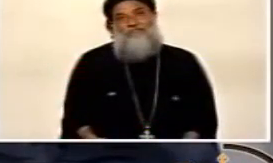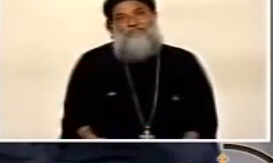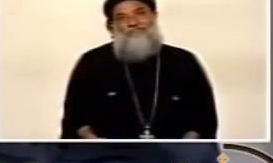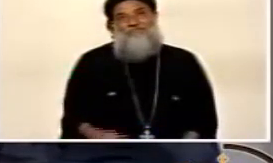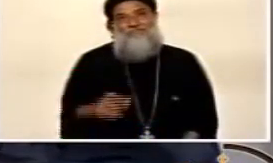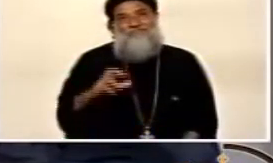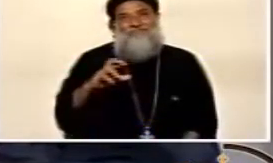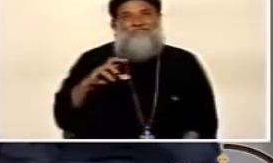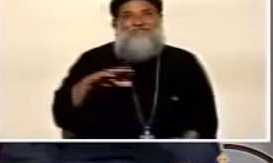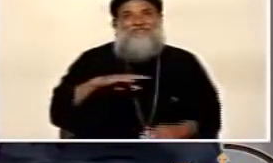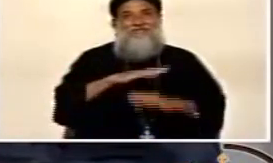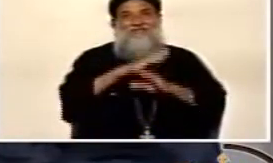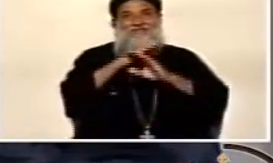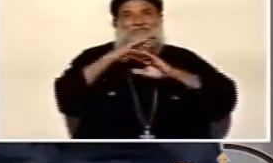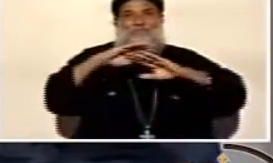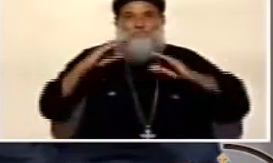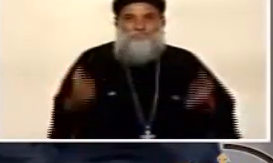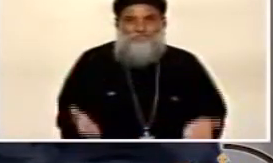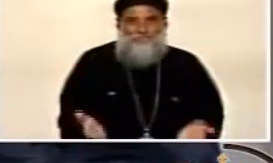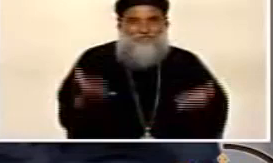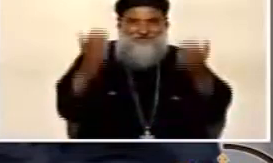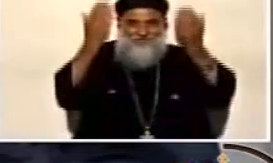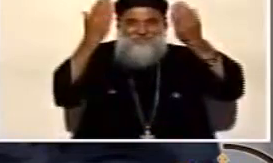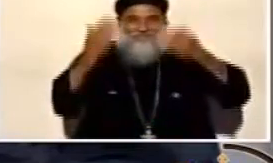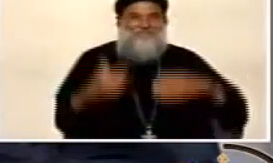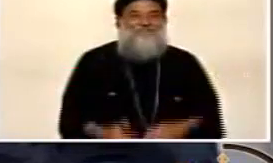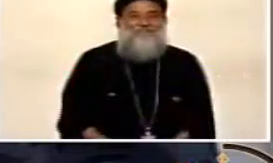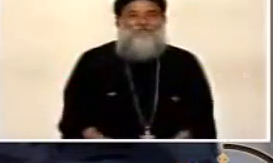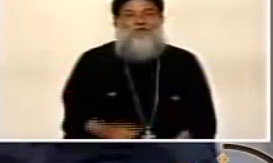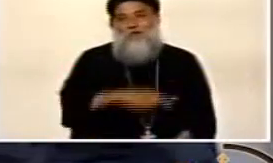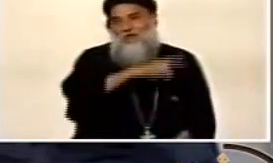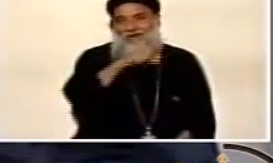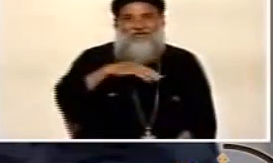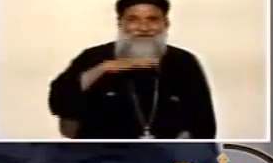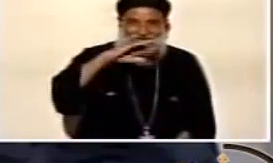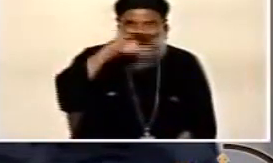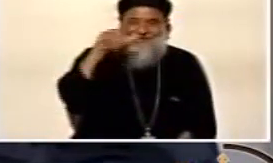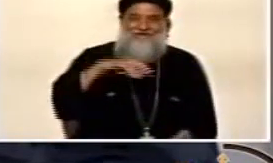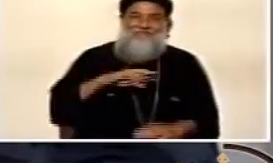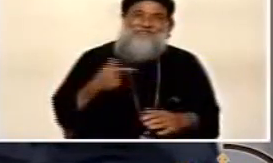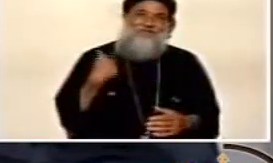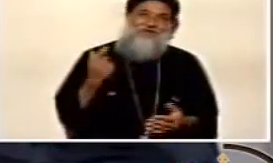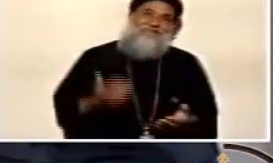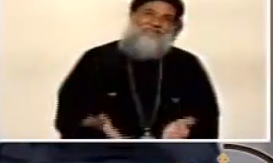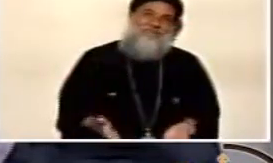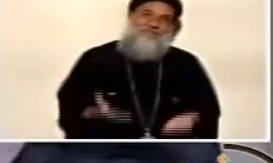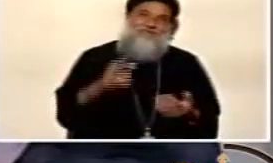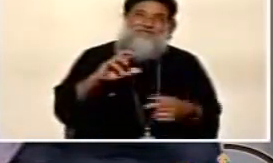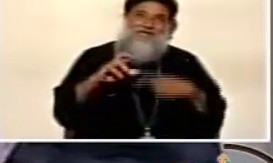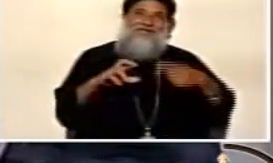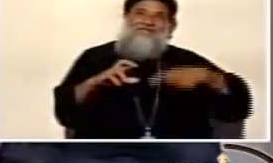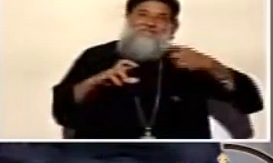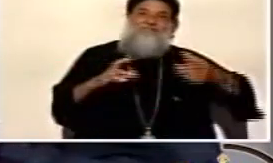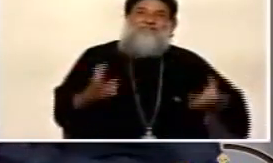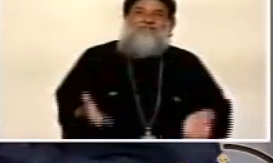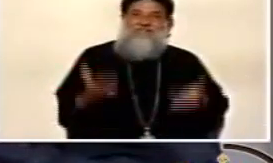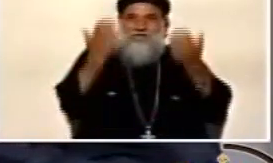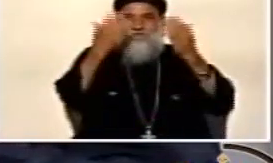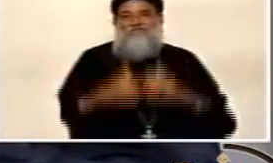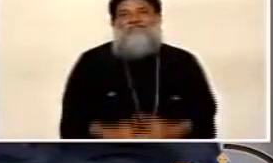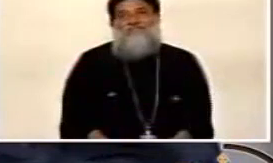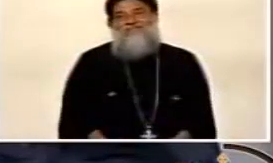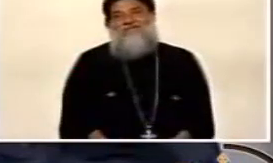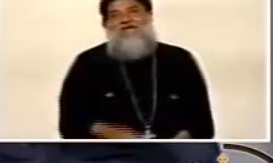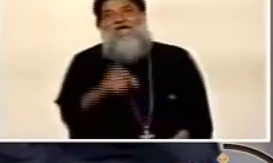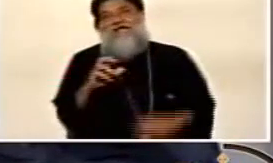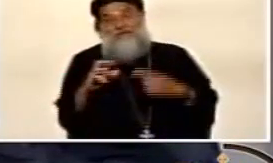وكالمعتاد إنجيل باكر هيكلمنا عن القيامة. الفترة دي 28 القيامة بقالنا كام أسبوع كده في القيامة،